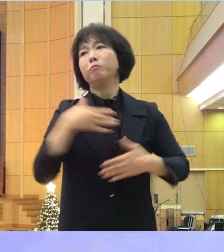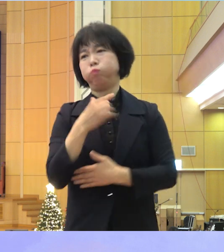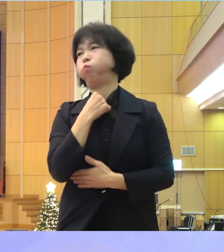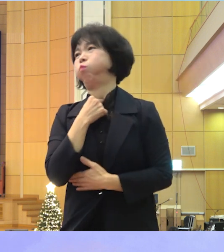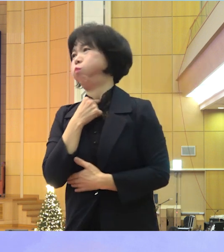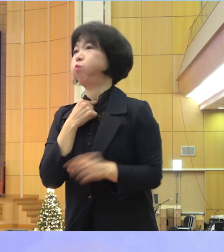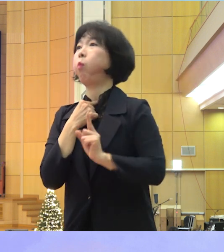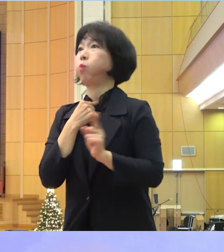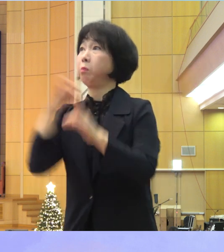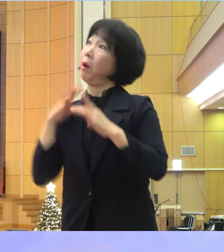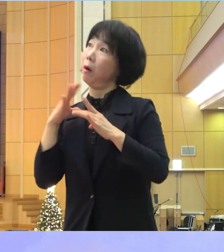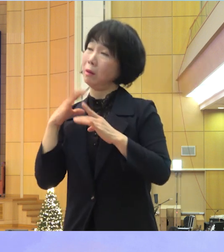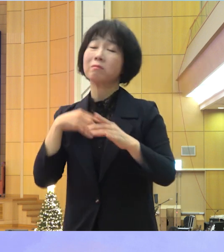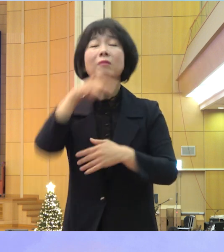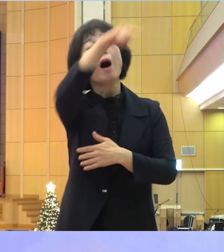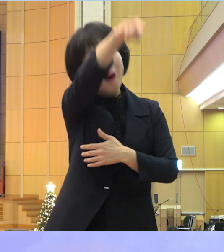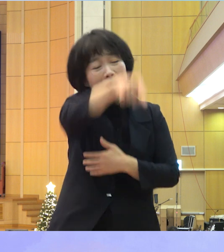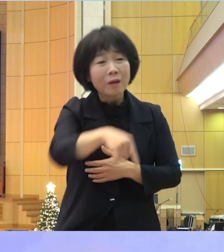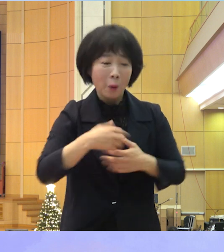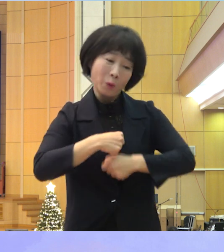마음이 생기는 거예요. 그래서